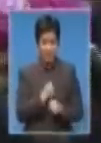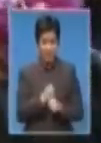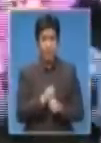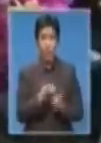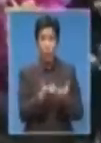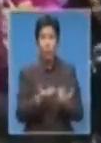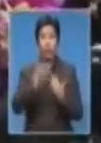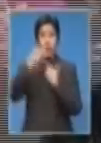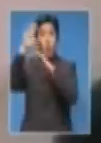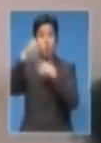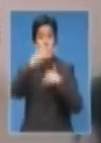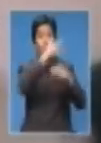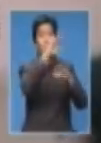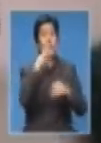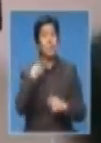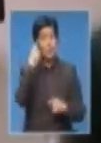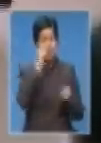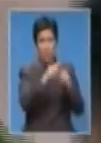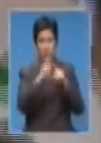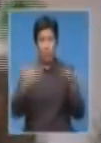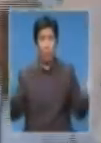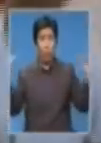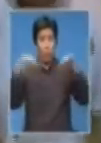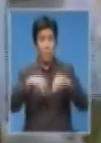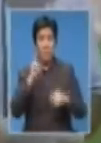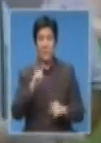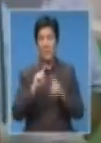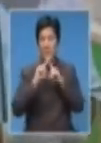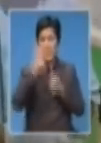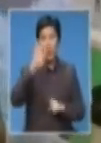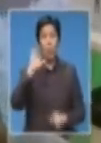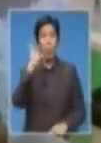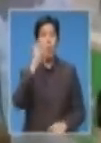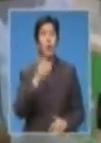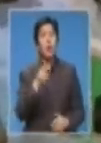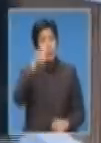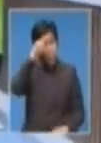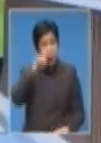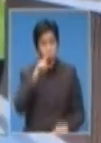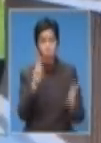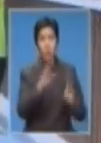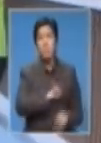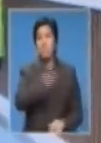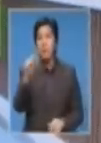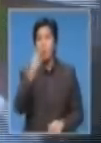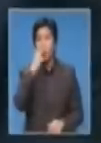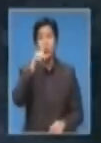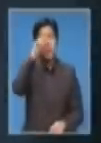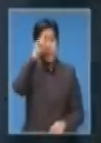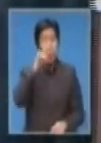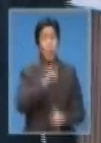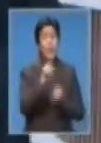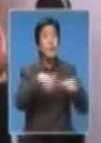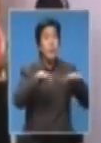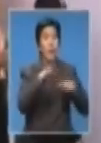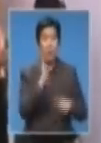ข้าการส่งออกมีหลายประเทศที่มาร่วมงานถือว่าเป็นงานระดับ4ของโลกนะครับให้ไปดูกันหน่อยเสาร์อาทิตย์เนี่ยนะวันธรรมดาเขาจะให้ผู้ประกอบการ